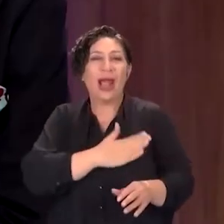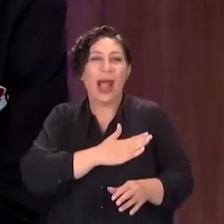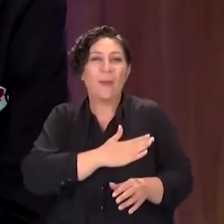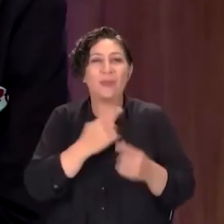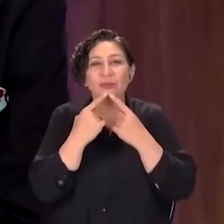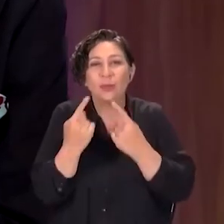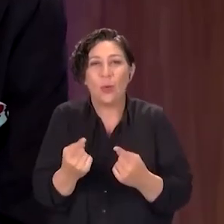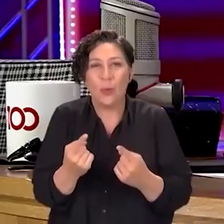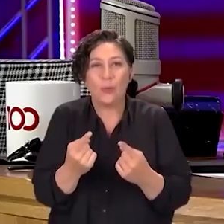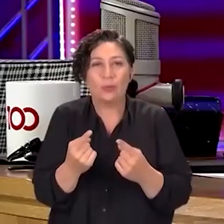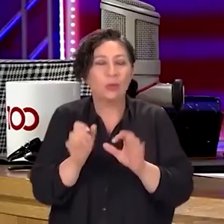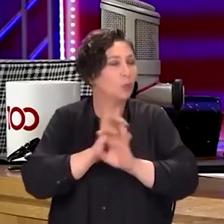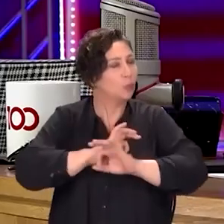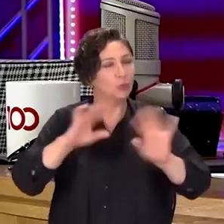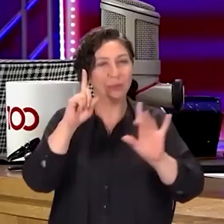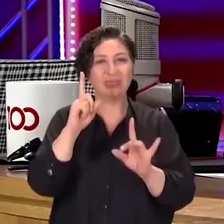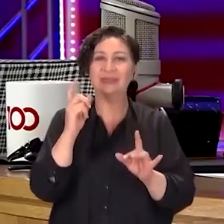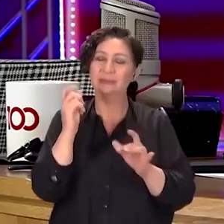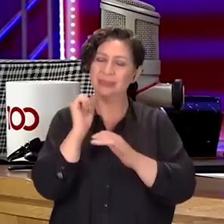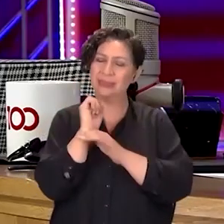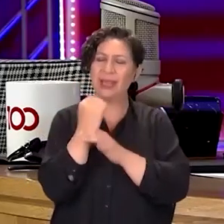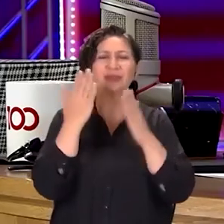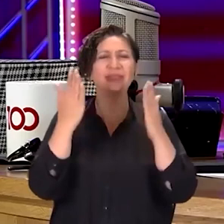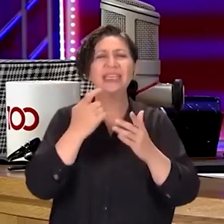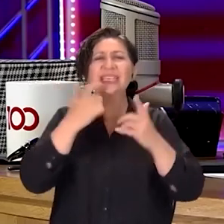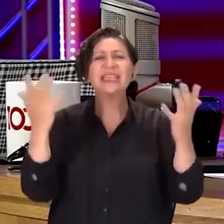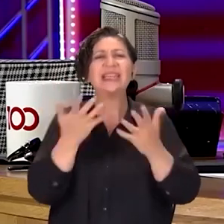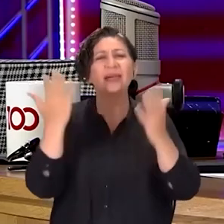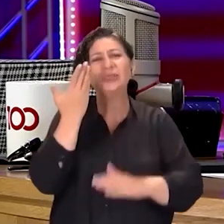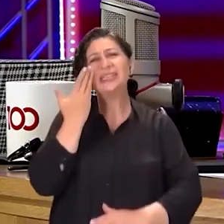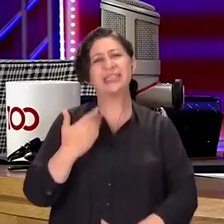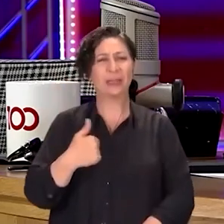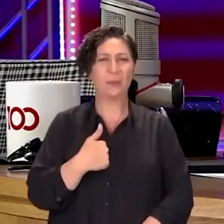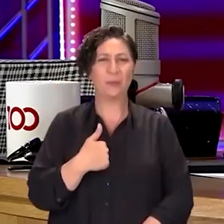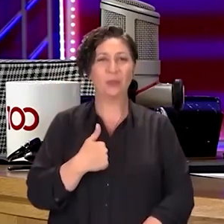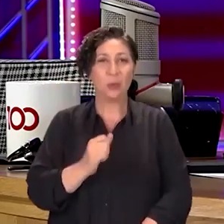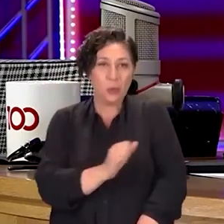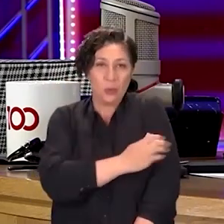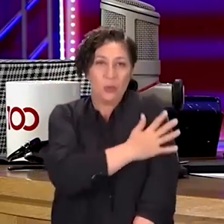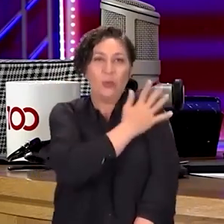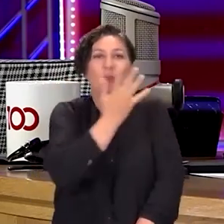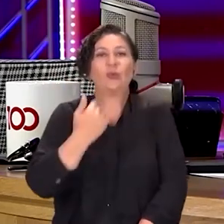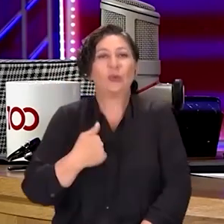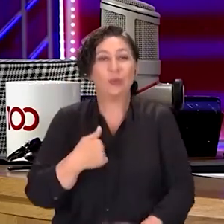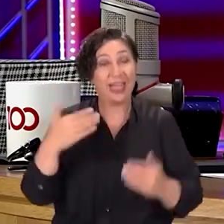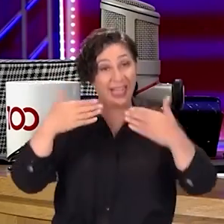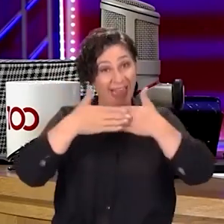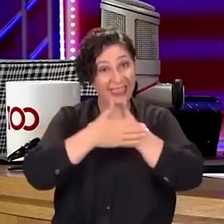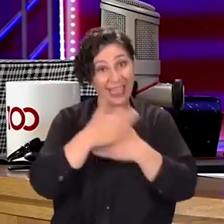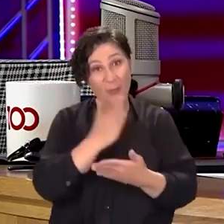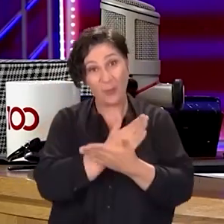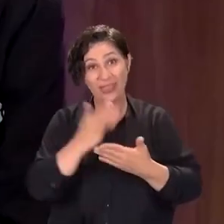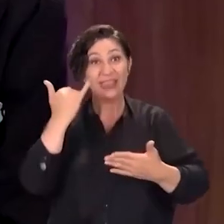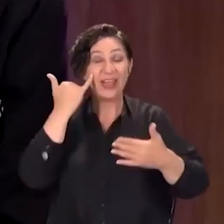kalbimle söylüyorum. Müthiş bir sanatçısın. Seni yıllarca izledim. Gurur duydum. Geceler